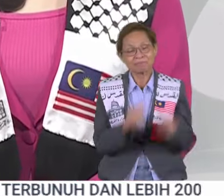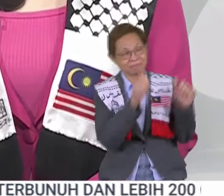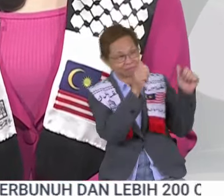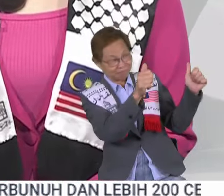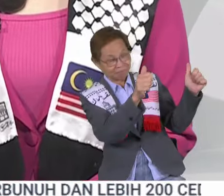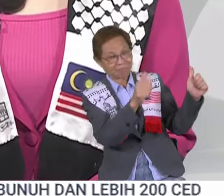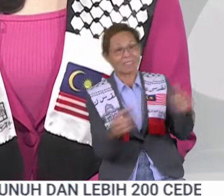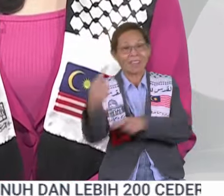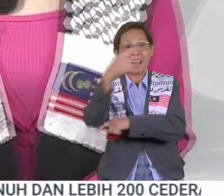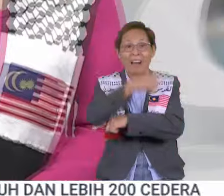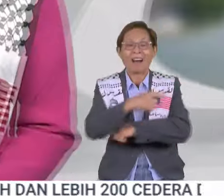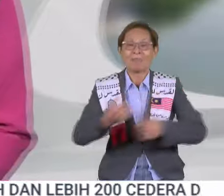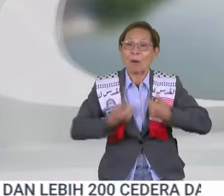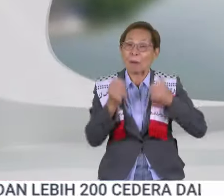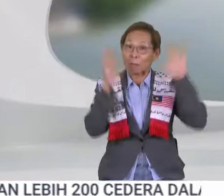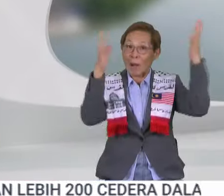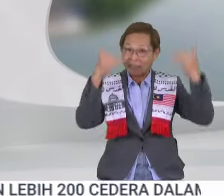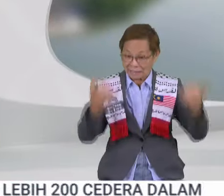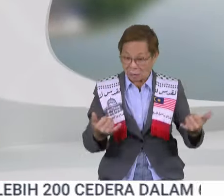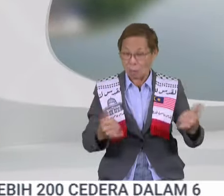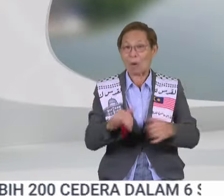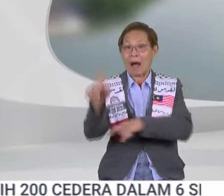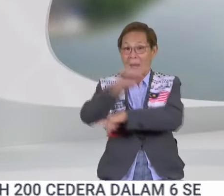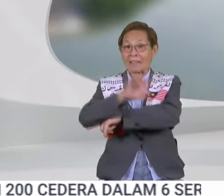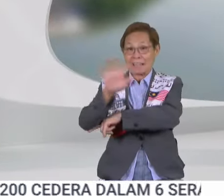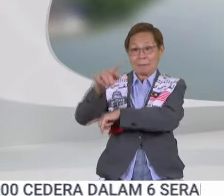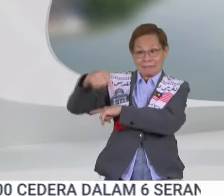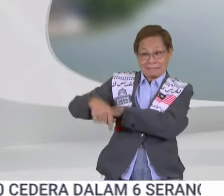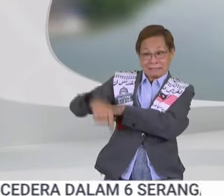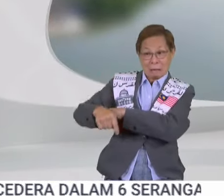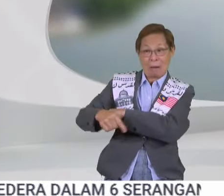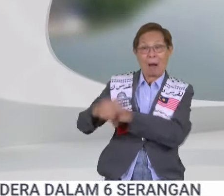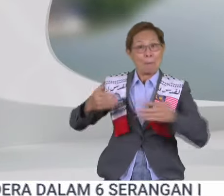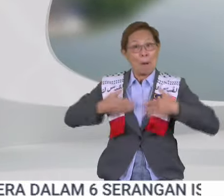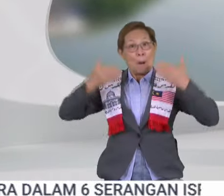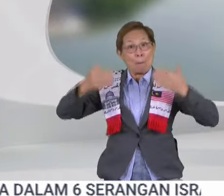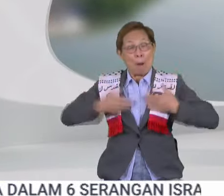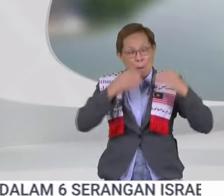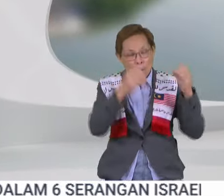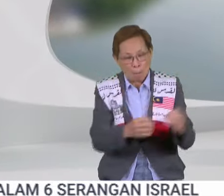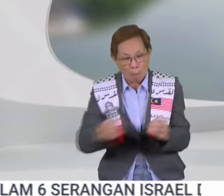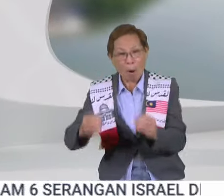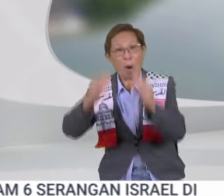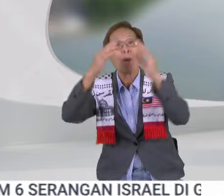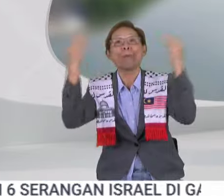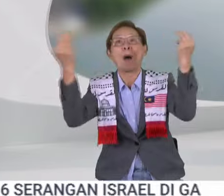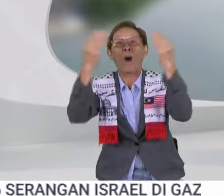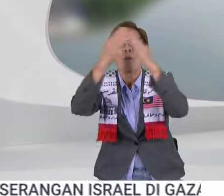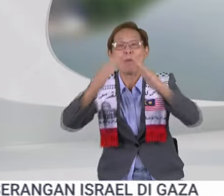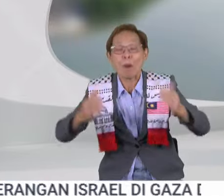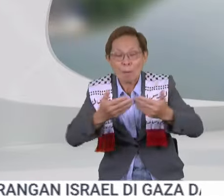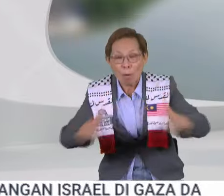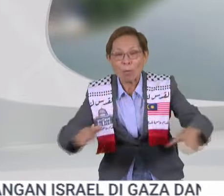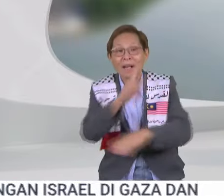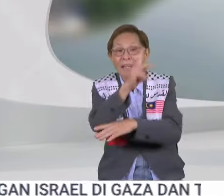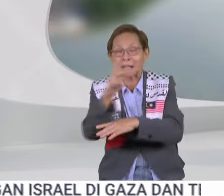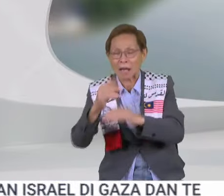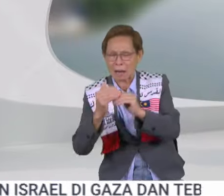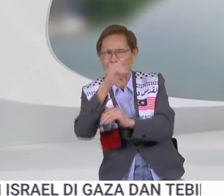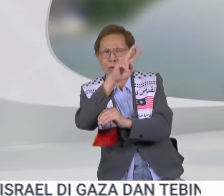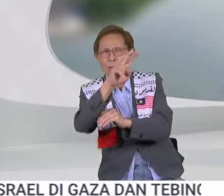Eva. Hari Raya Aidilfitri yang masuk hari ke-5 hari ini terus meriah dengan penganjuran Majlis Rumah Terbuka. Di Kota Kinabalu,